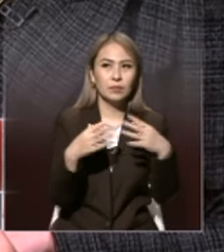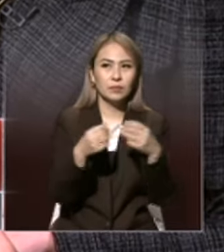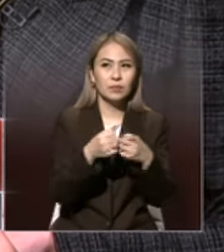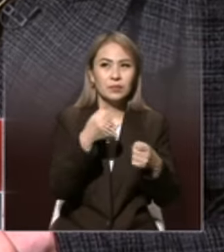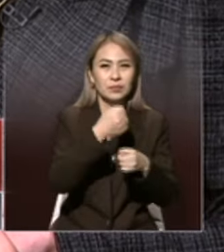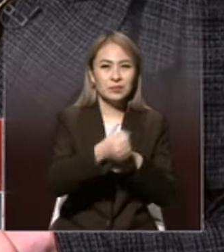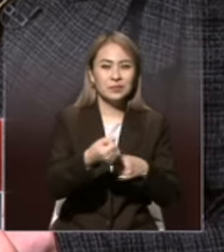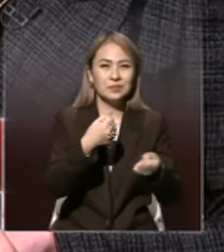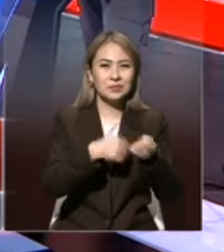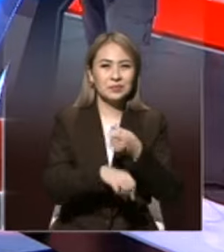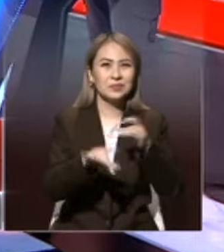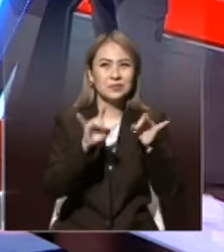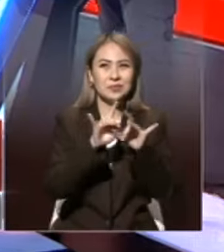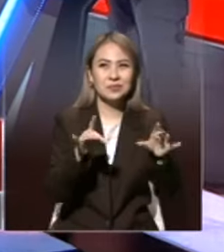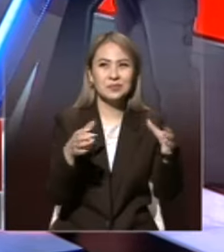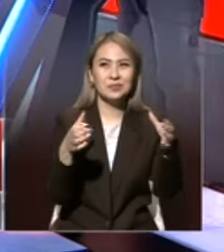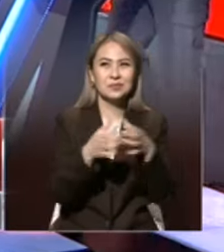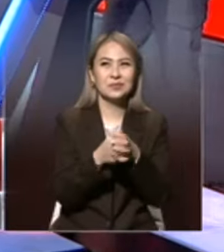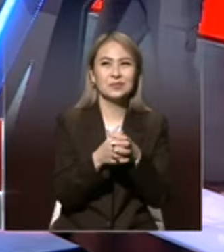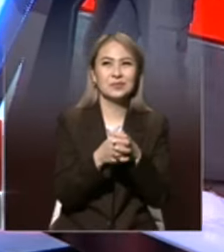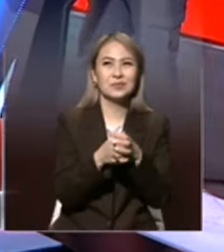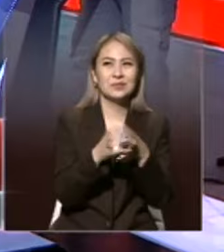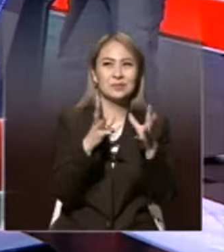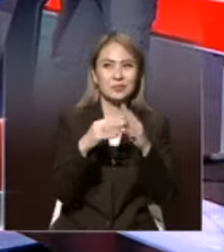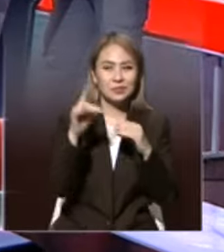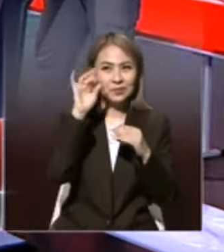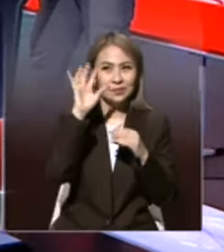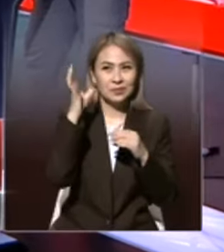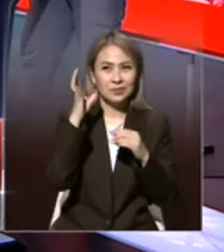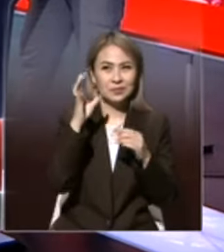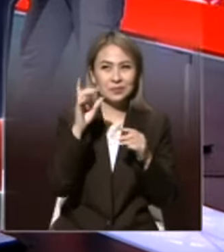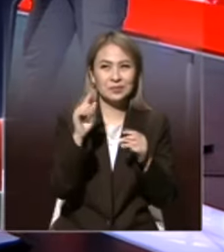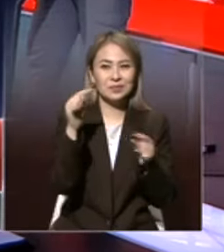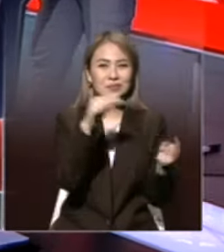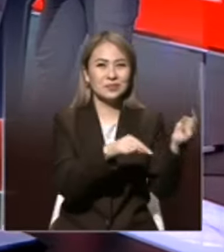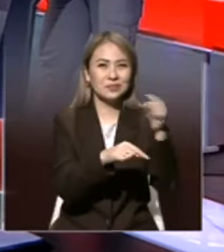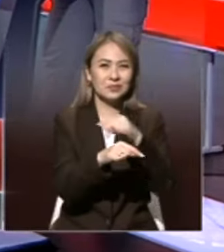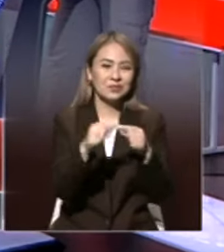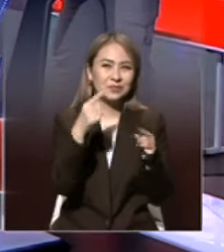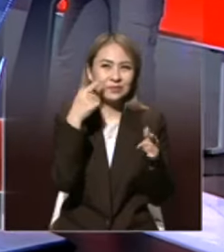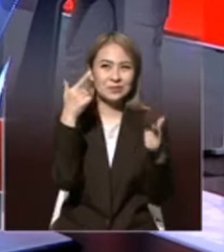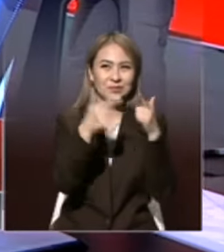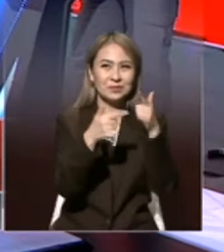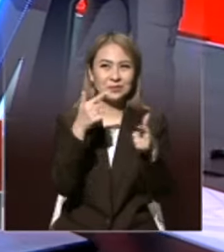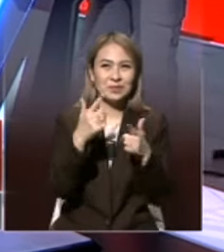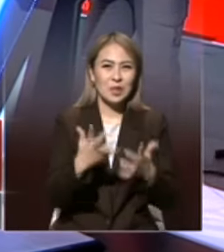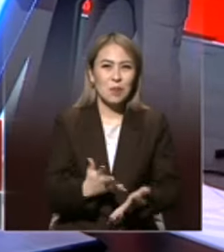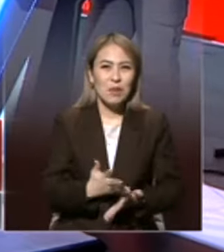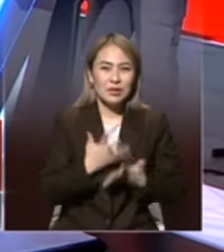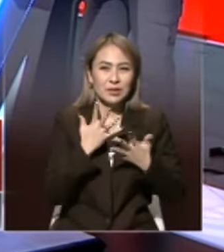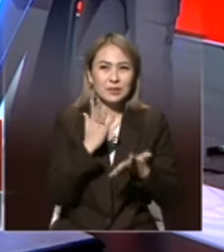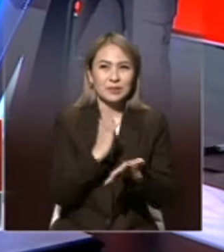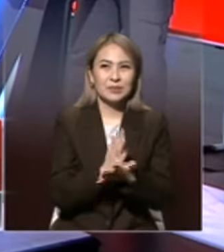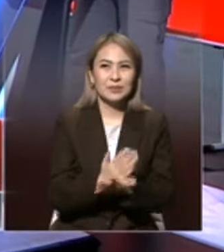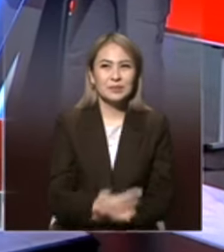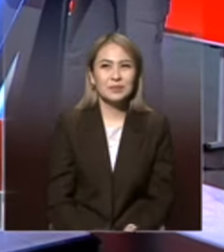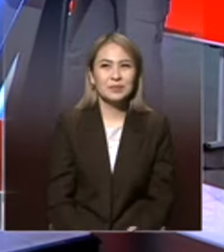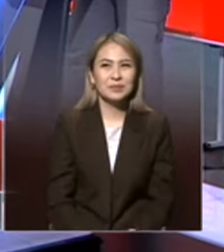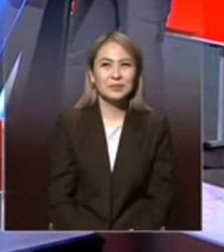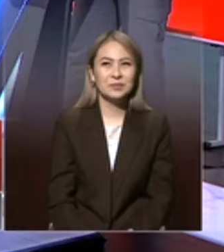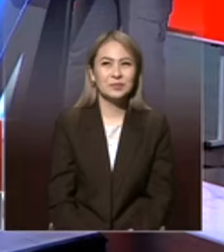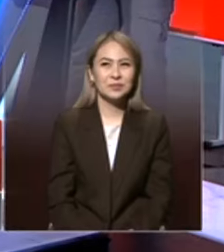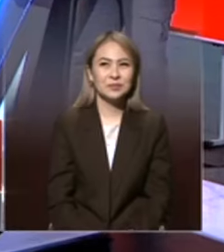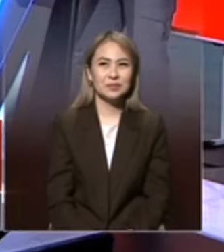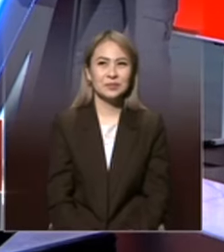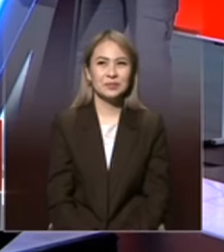зорлық-зомбылық туралы айтып жатырмыз біз. Сіздер мына жерде өздеріңіз психологиялық зорлық-зомбылық көрсетіп жатырсыздар. Жоқ, бұл дебат, бұл теле каналды шоуының форматы сондай.